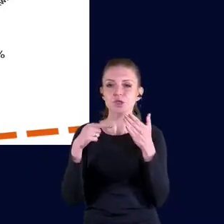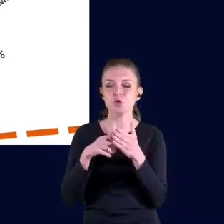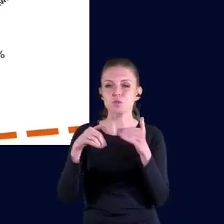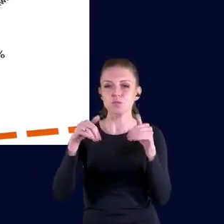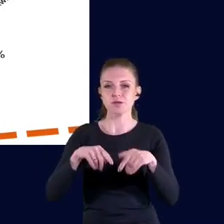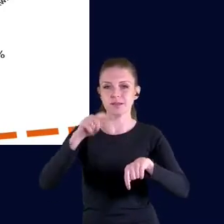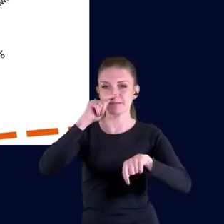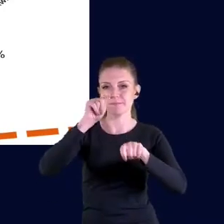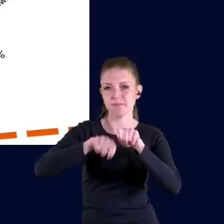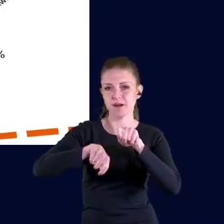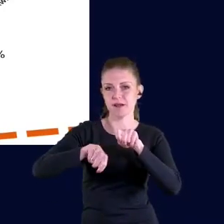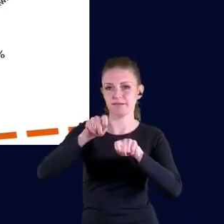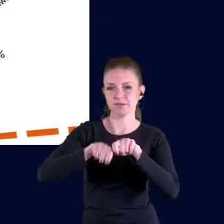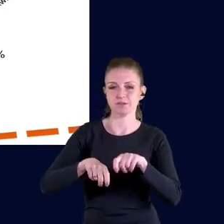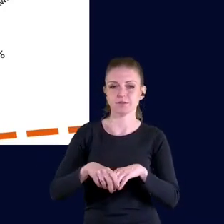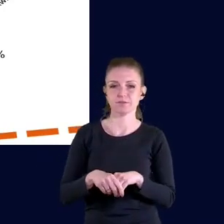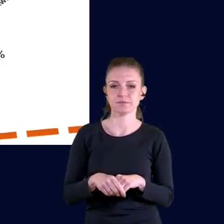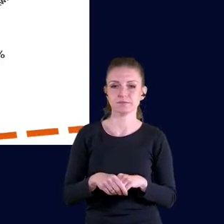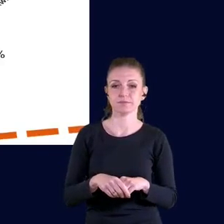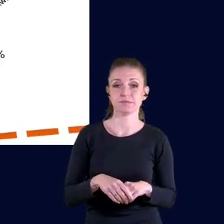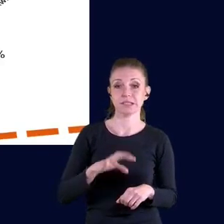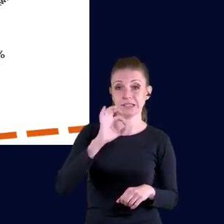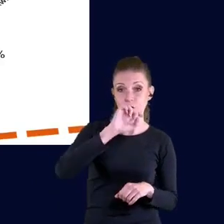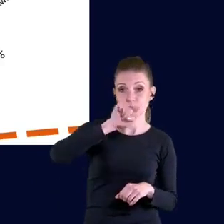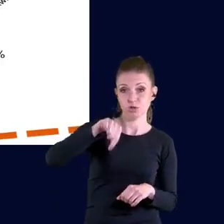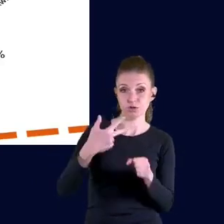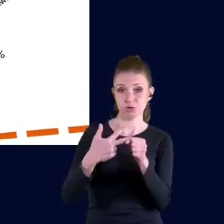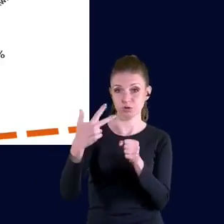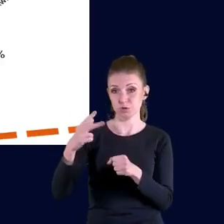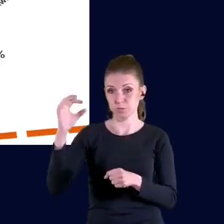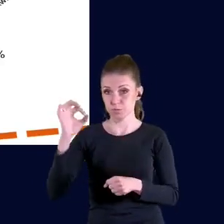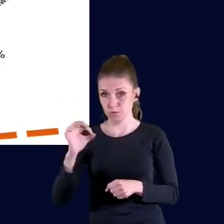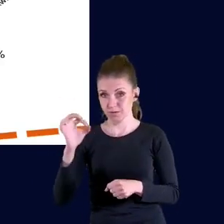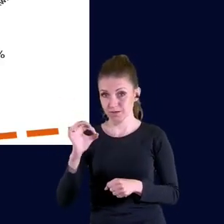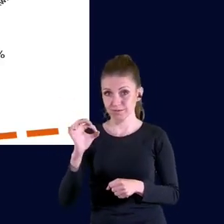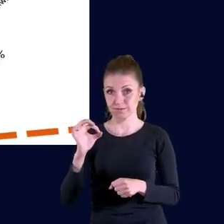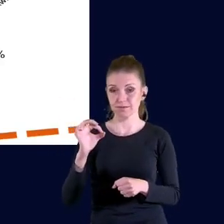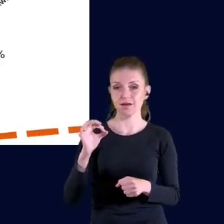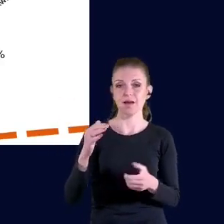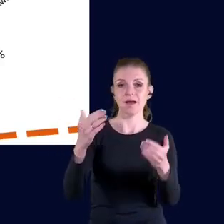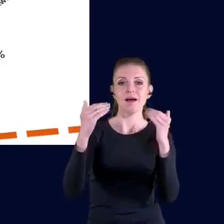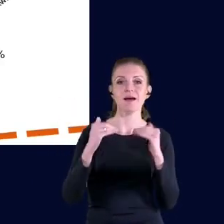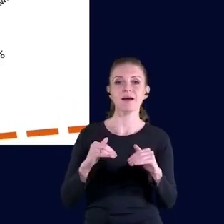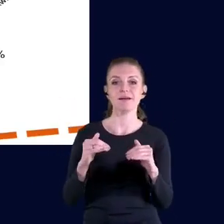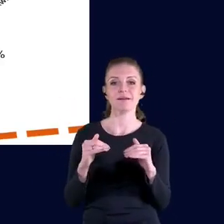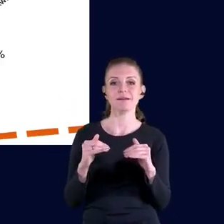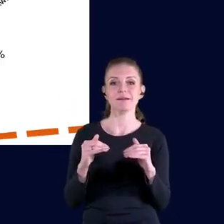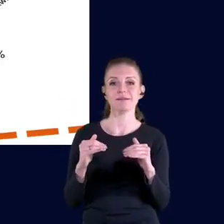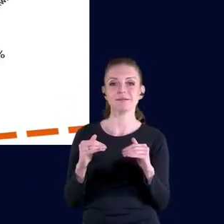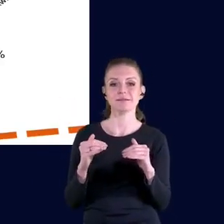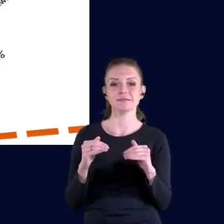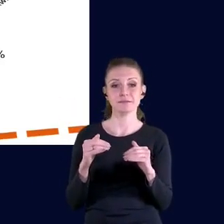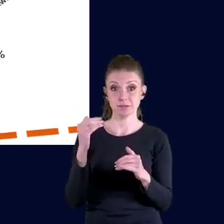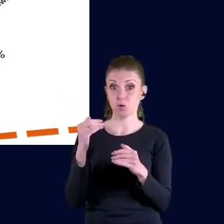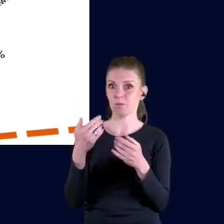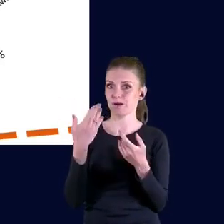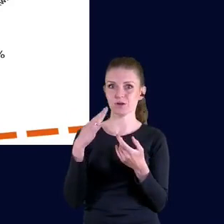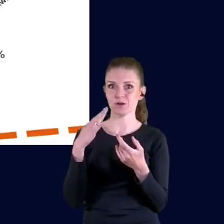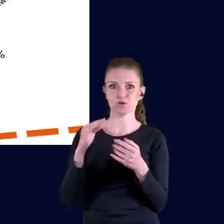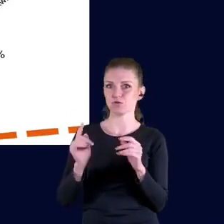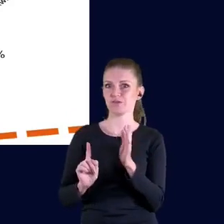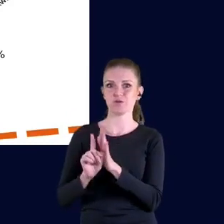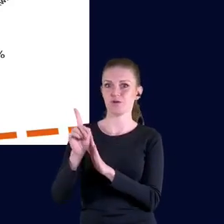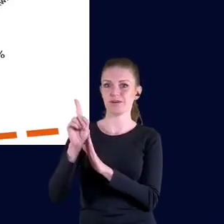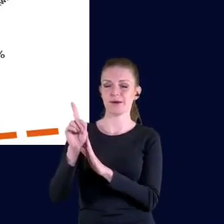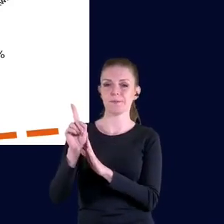a tutaj 0,33 procentach jednak pacjentem uważane są za bardzo ciężkie tutaj